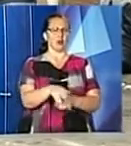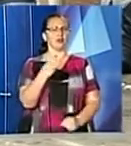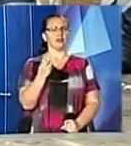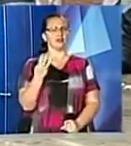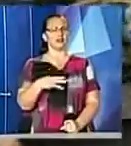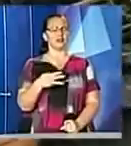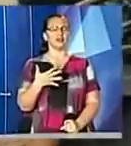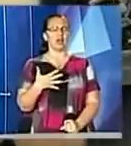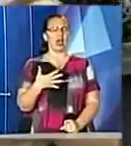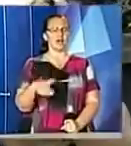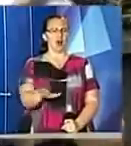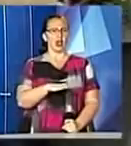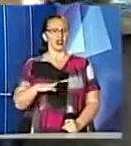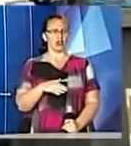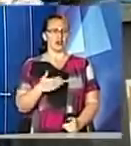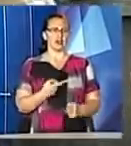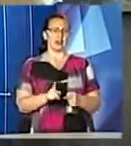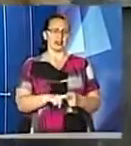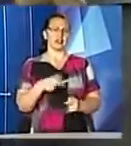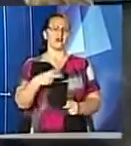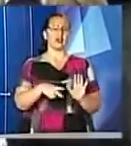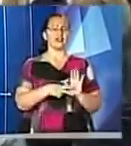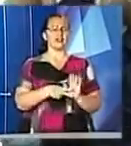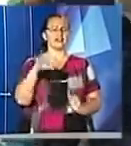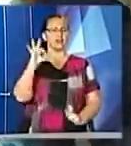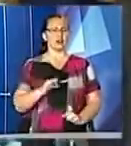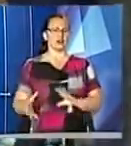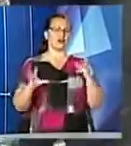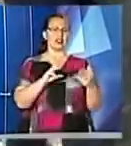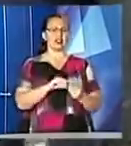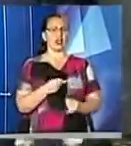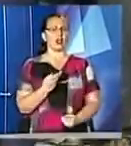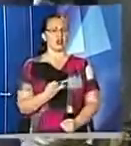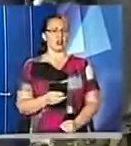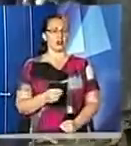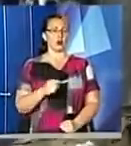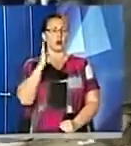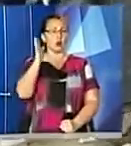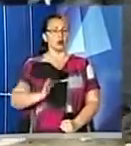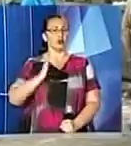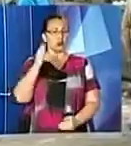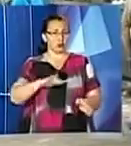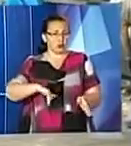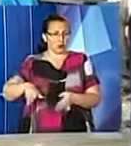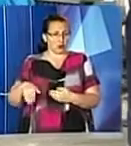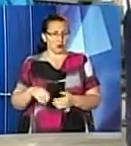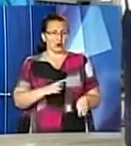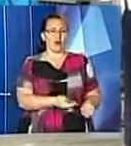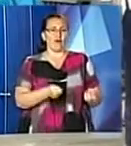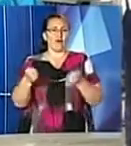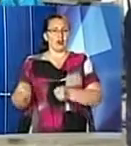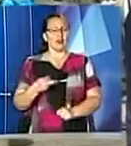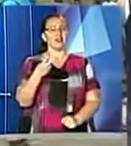335 майданчиків, які становлять 27% від загальної кількості. За минулу добу з міста вивезли 729